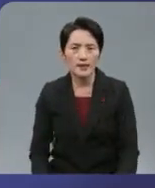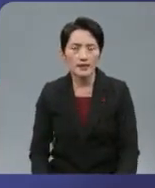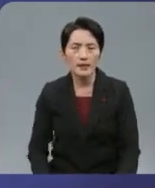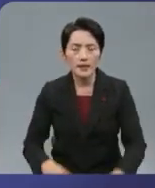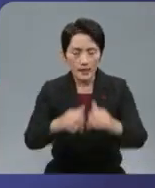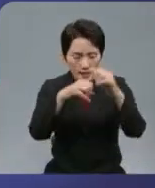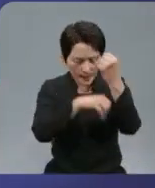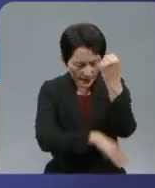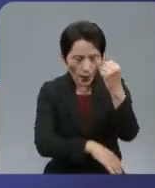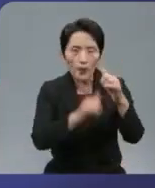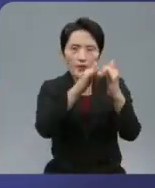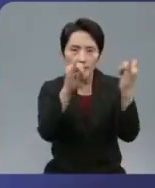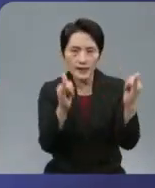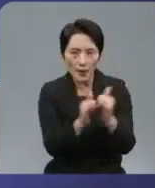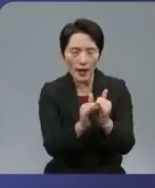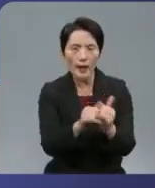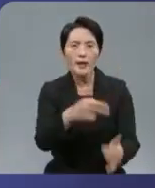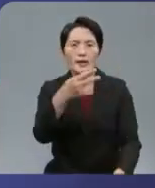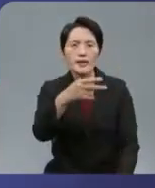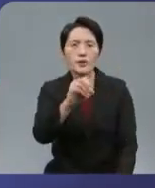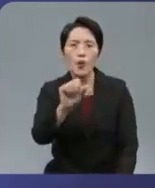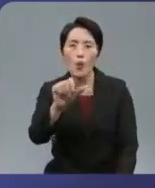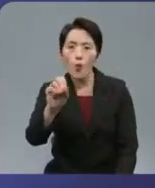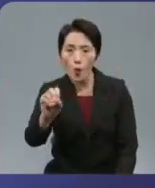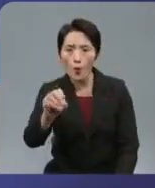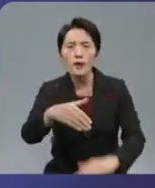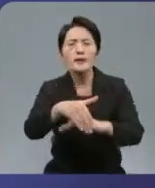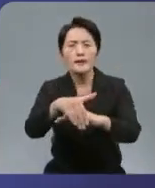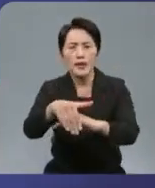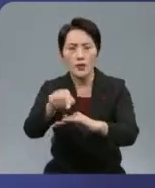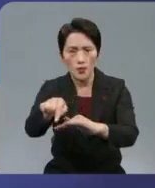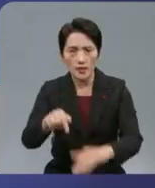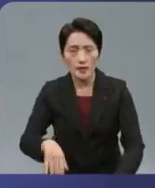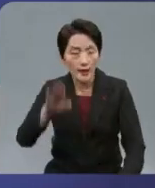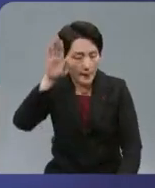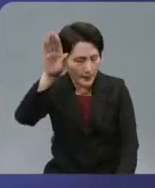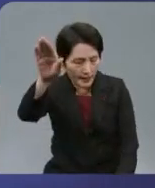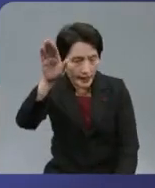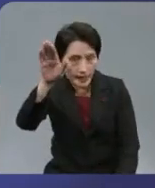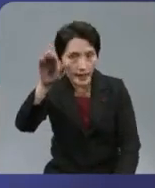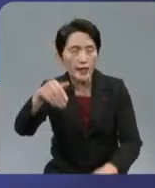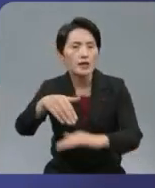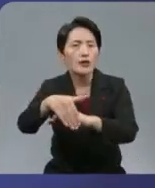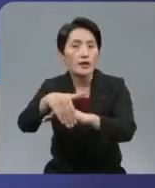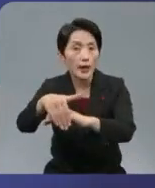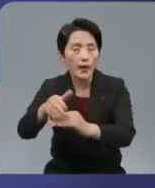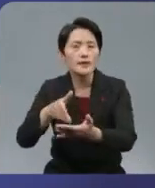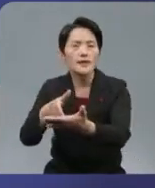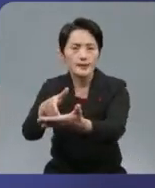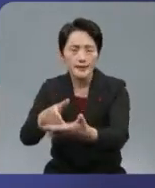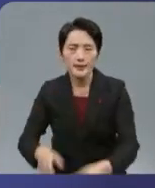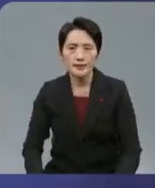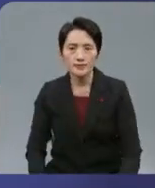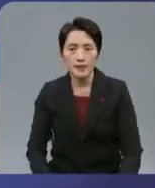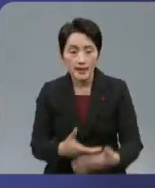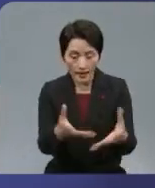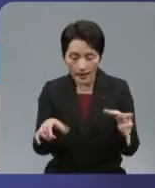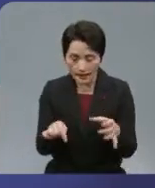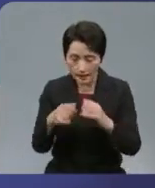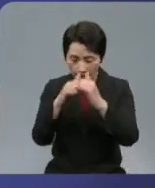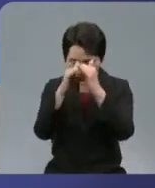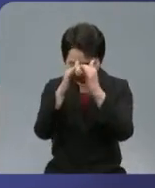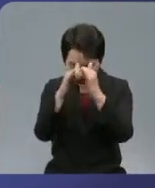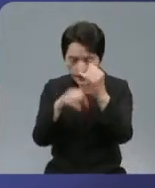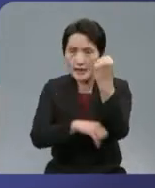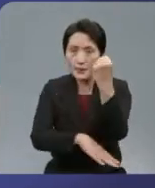und der nationalen Wirtschaft zu überwinden auch wiederholt er seine Forderung nach einer Änderung der gegenwärtigen Machtstruktur